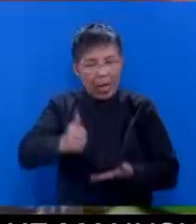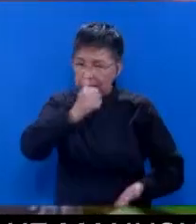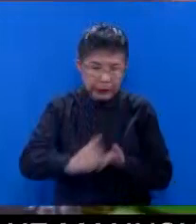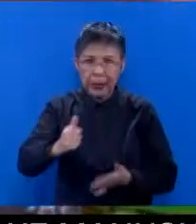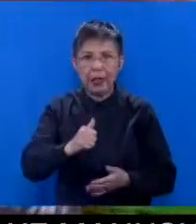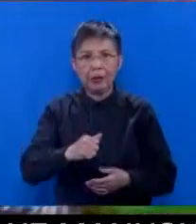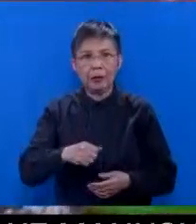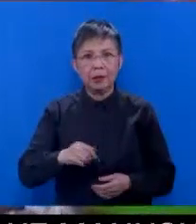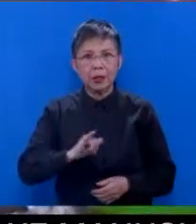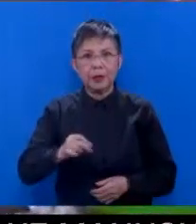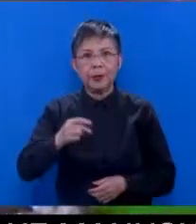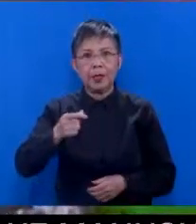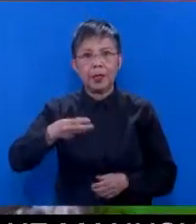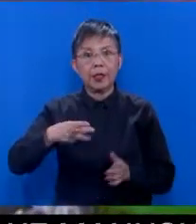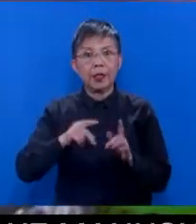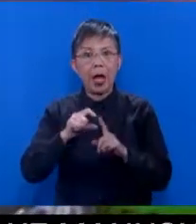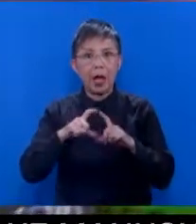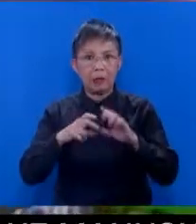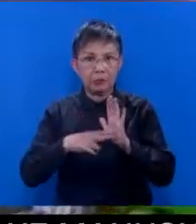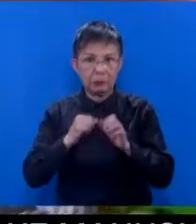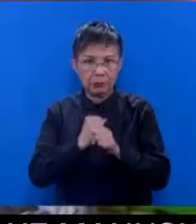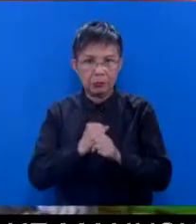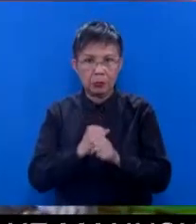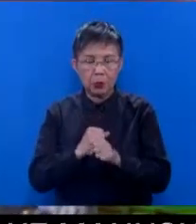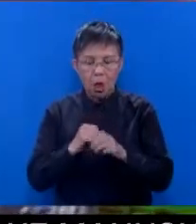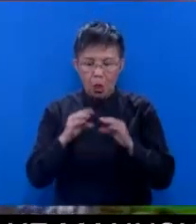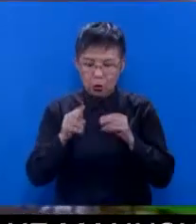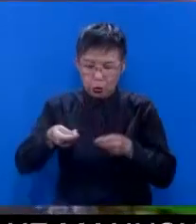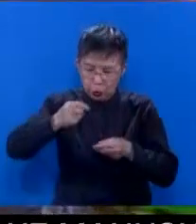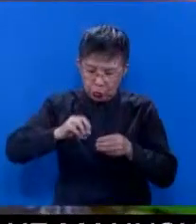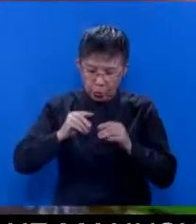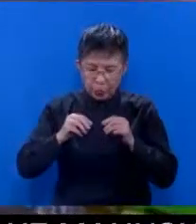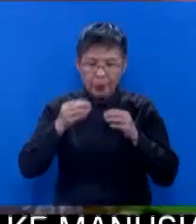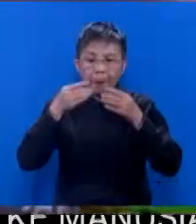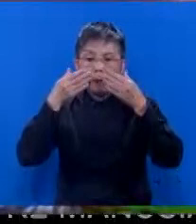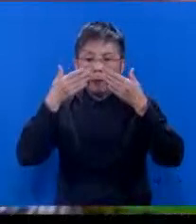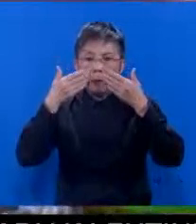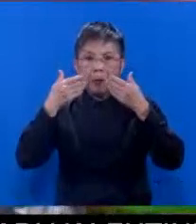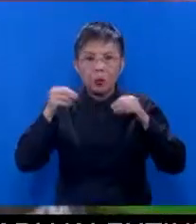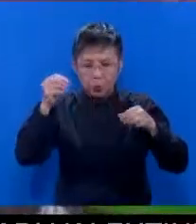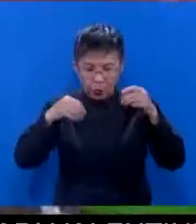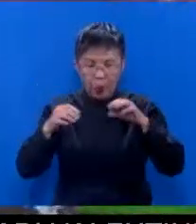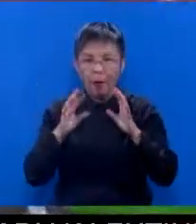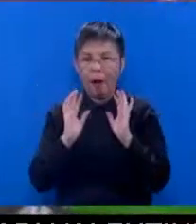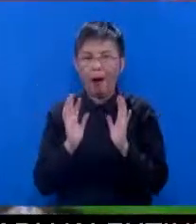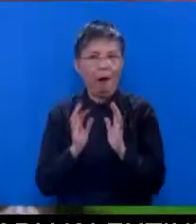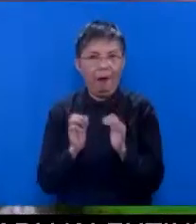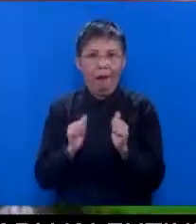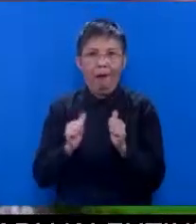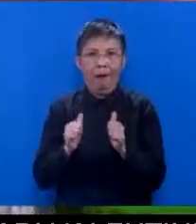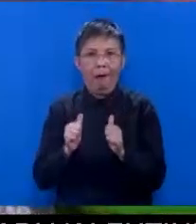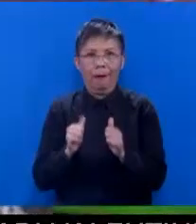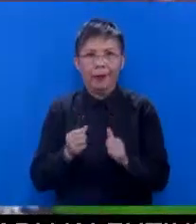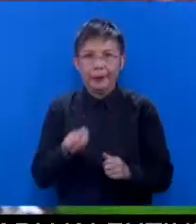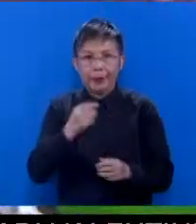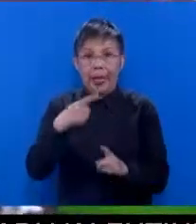rendang yang teksturnya benar-benar kental, terus aroma dari rempahnya benar-benar berasa. Saking enaknya saya minta tambahan